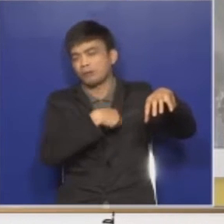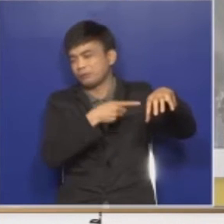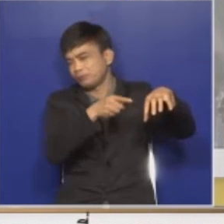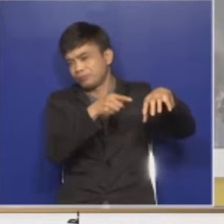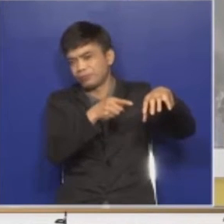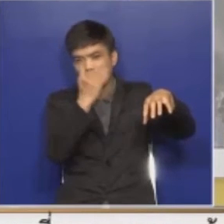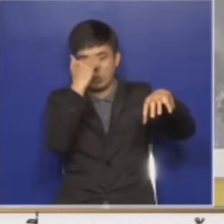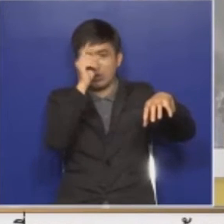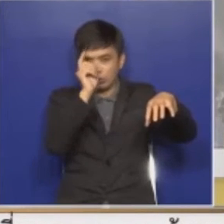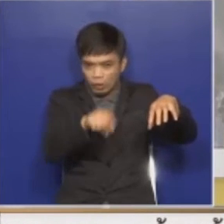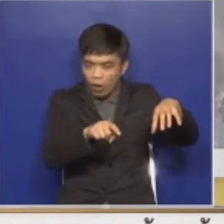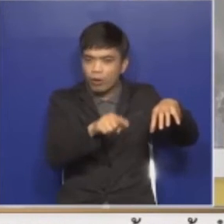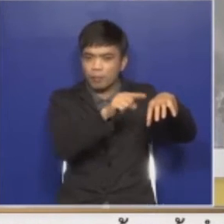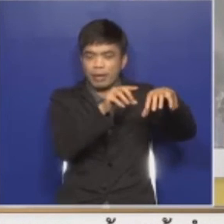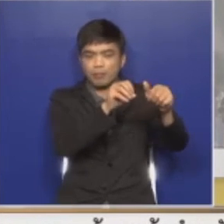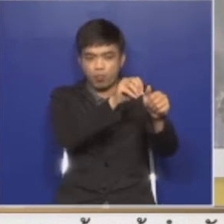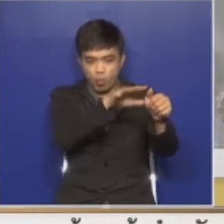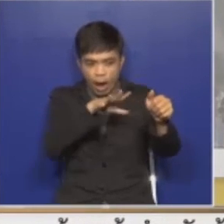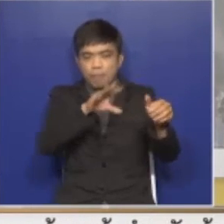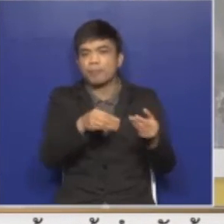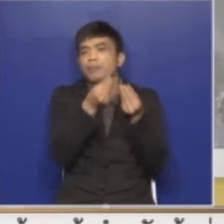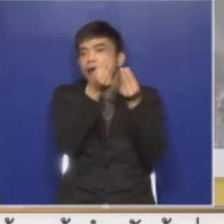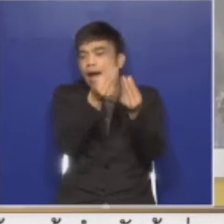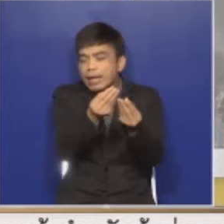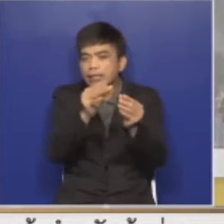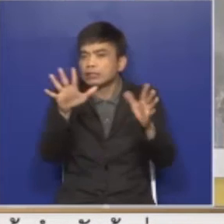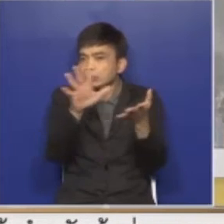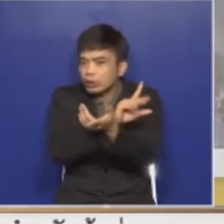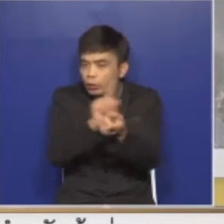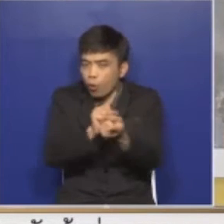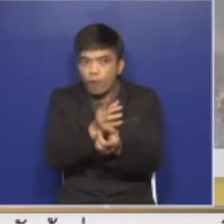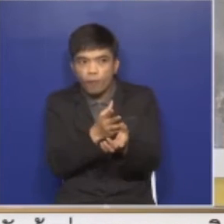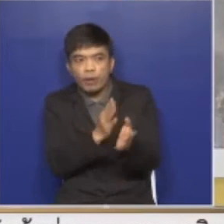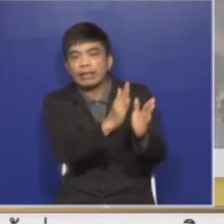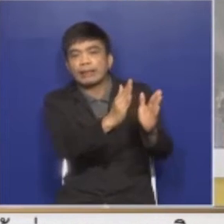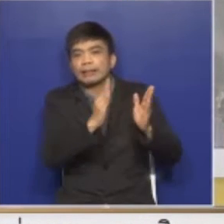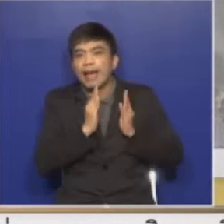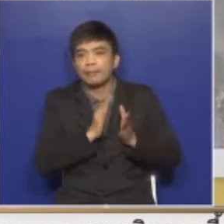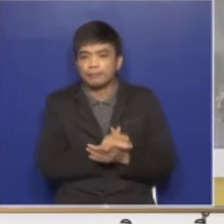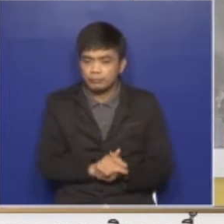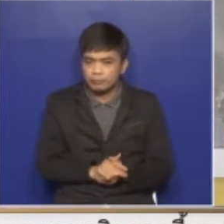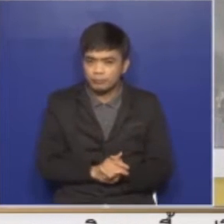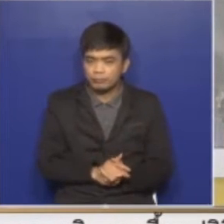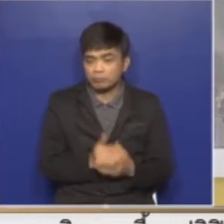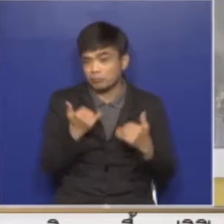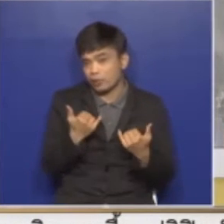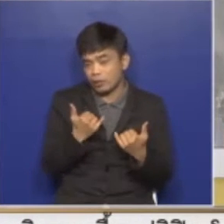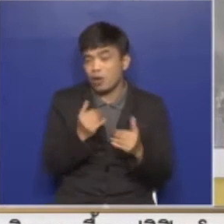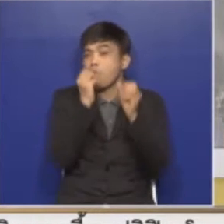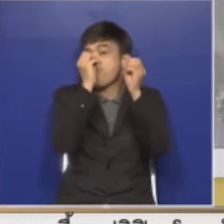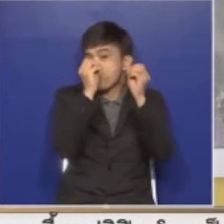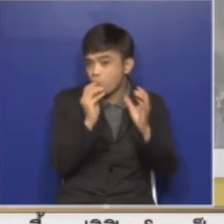มันควรจะต้องเป็นหลักให้สังคมในยุคปัจจุบันนี้นะครับว่าขณะนี้เนี่ยอาจารย์อาจจะไม่กล้าหรือไม่